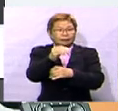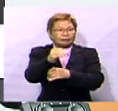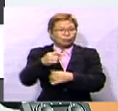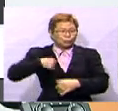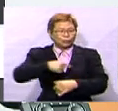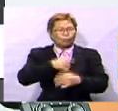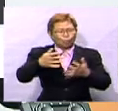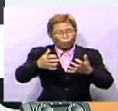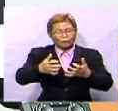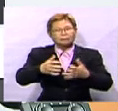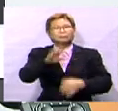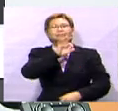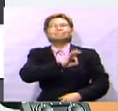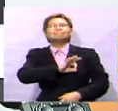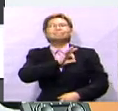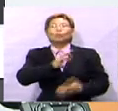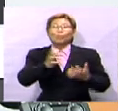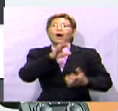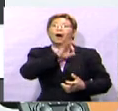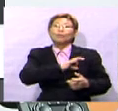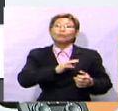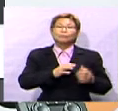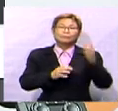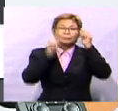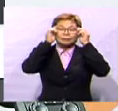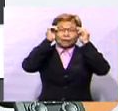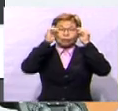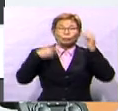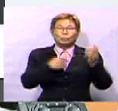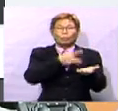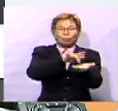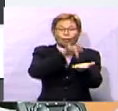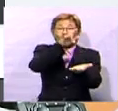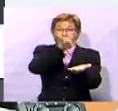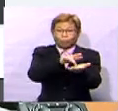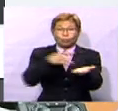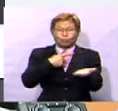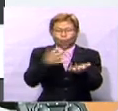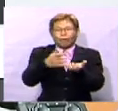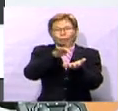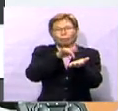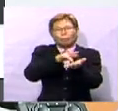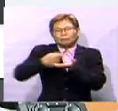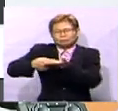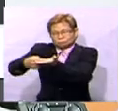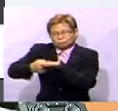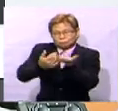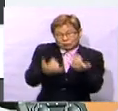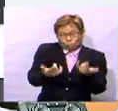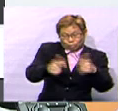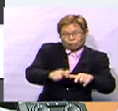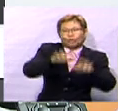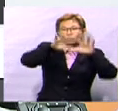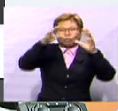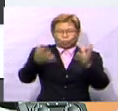we also want to take advantage of a discussion that is currently taking place at the